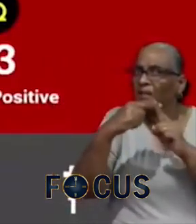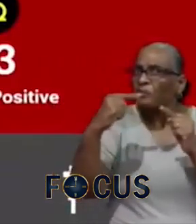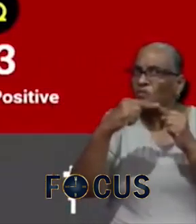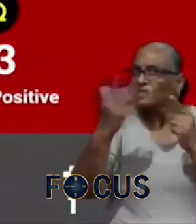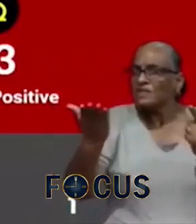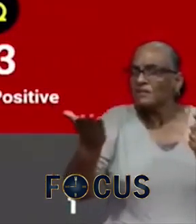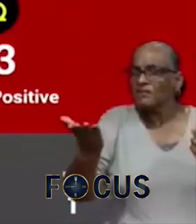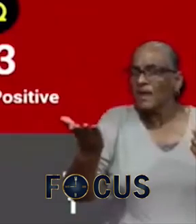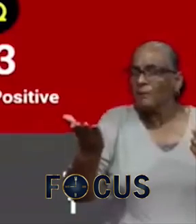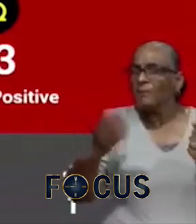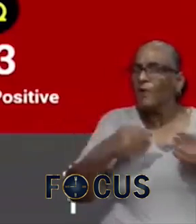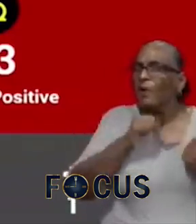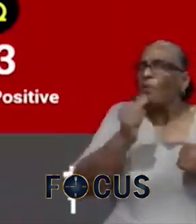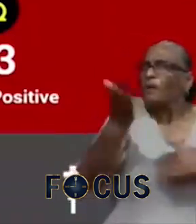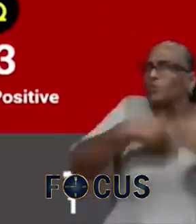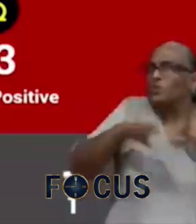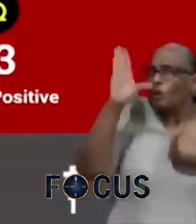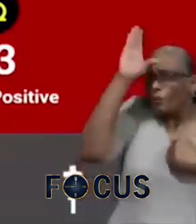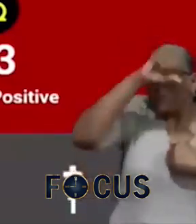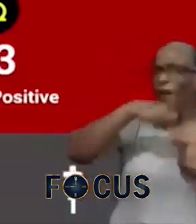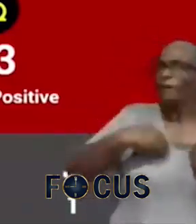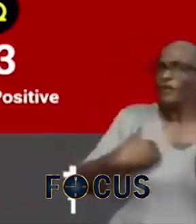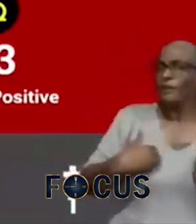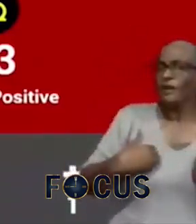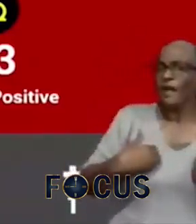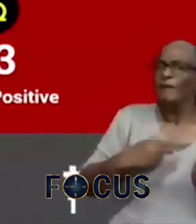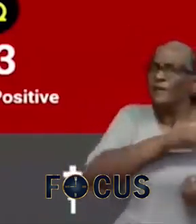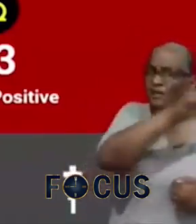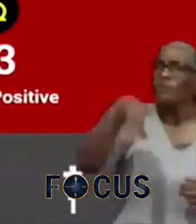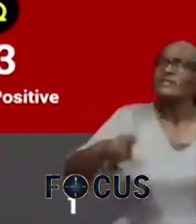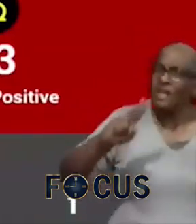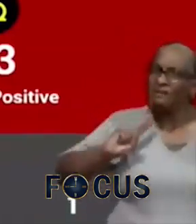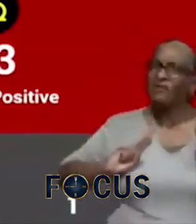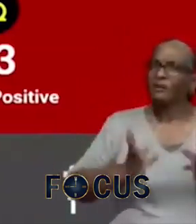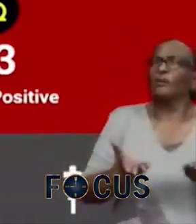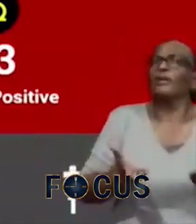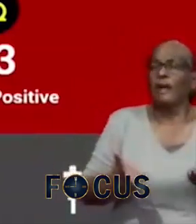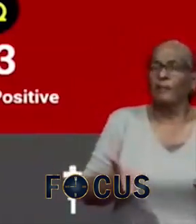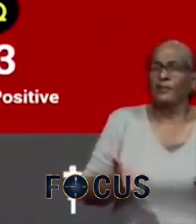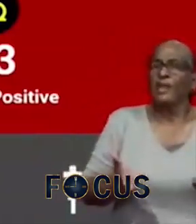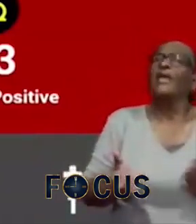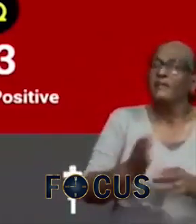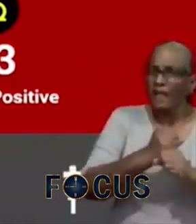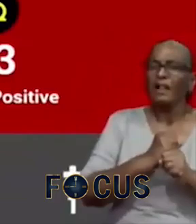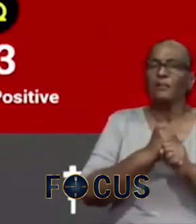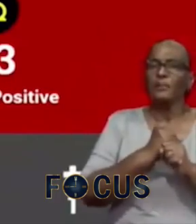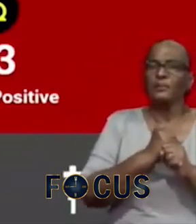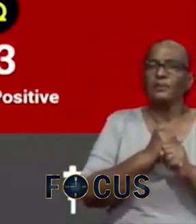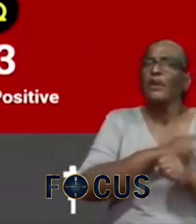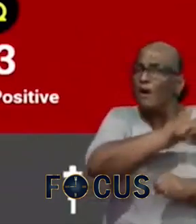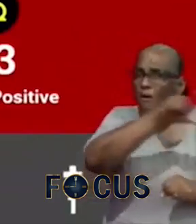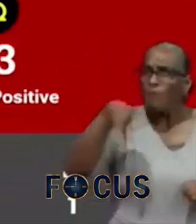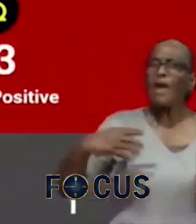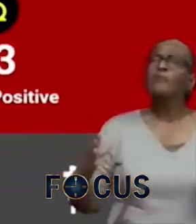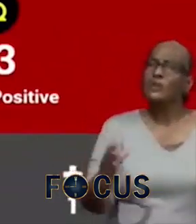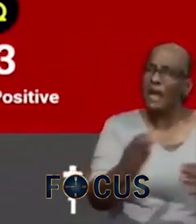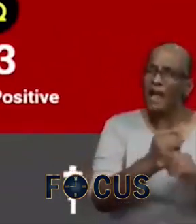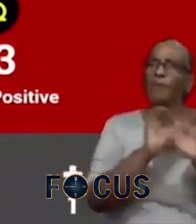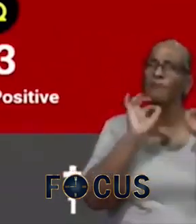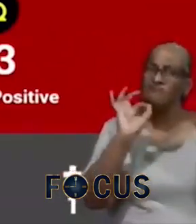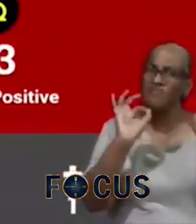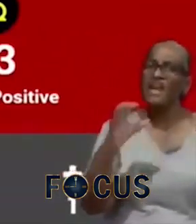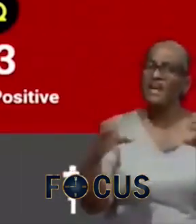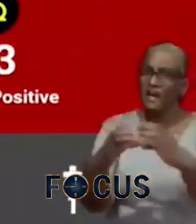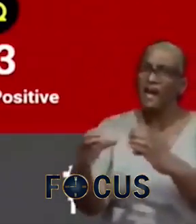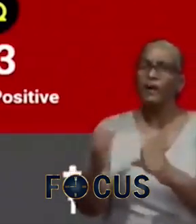meer gebeuren dat we gaan beseffen dat wij ook zelf de verantwoordelijkheid moeten nemen en dat we dus helpen, dat we de veiligheidsdiensten helpen. Dus als